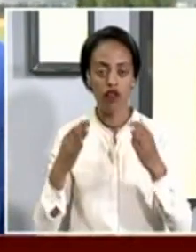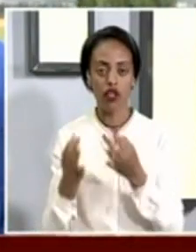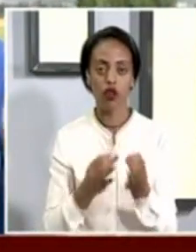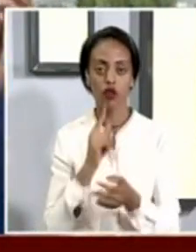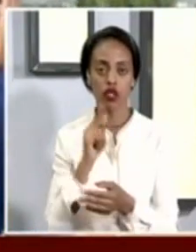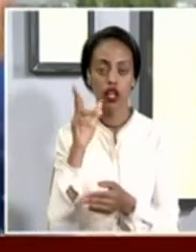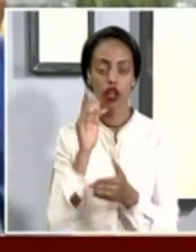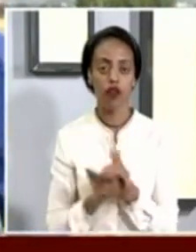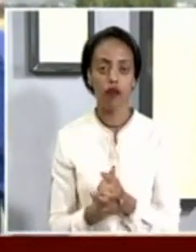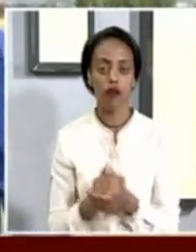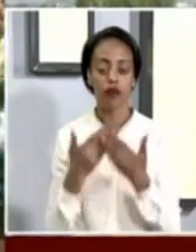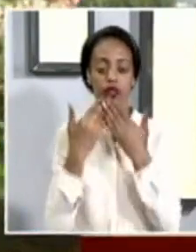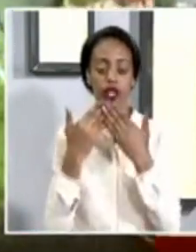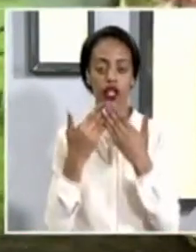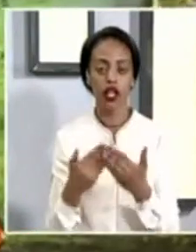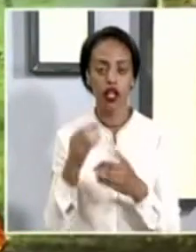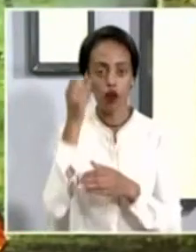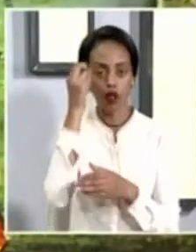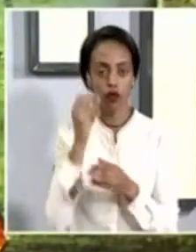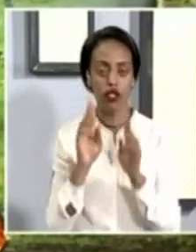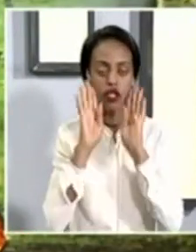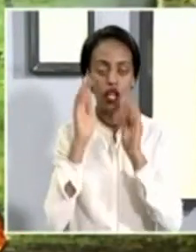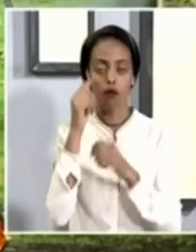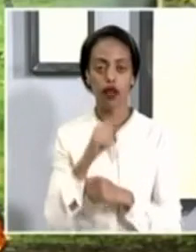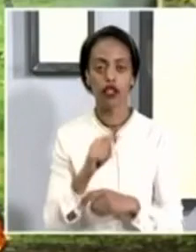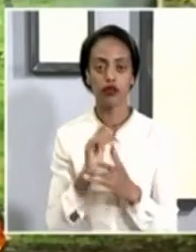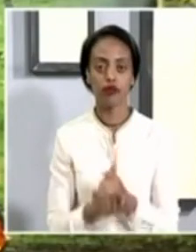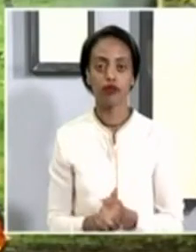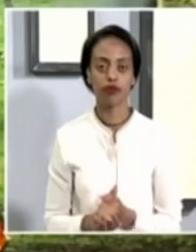رجوع يا غني ناول دمرت بروح معلتي